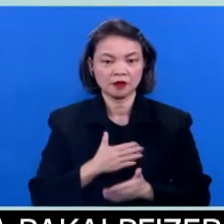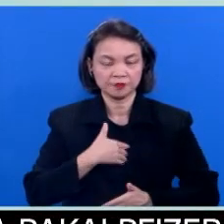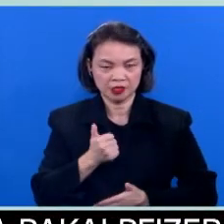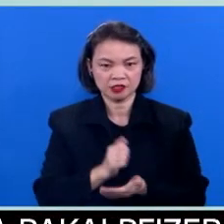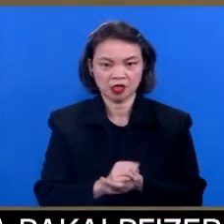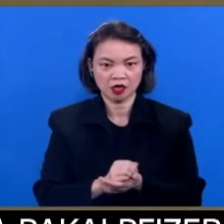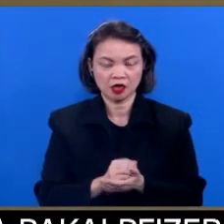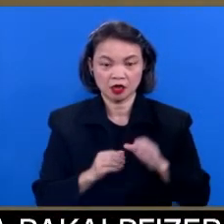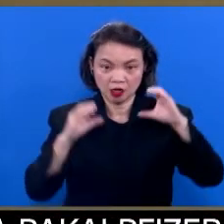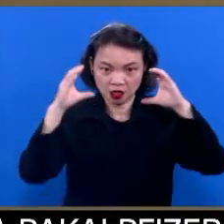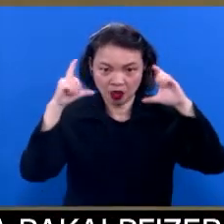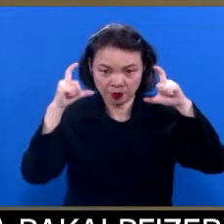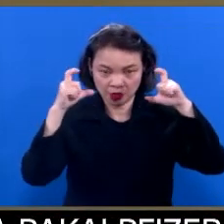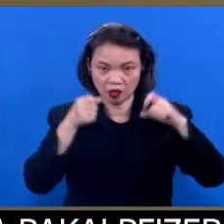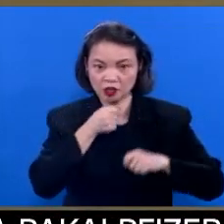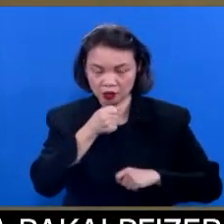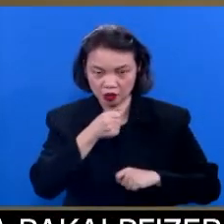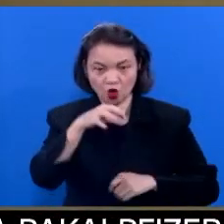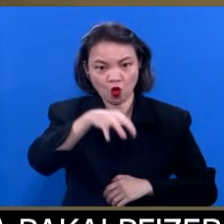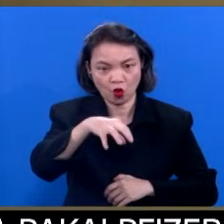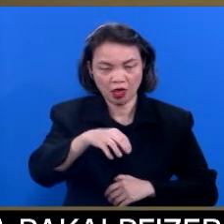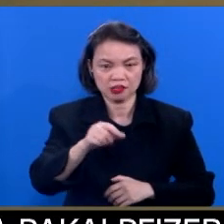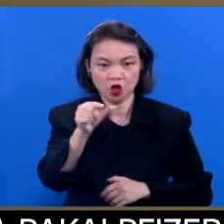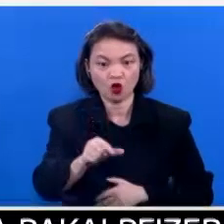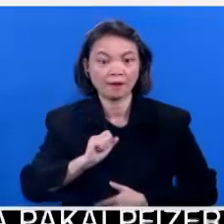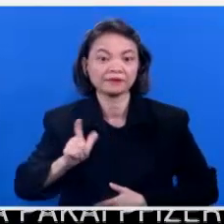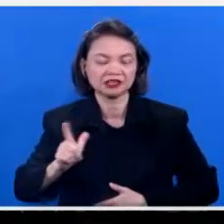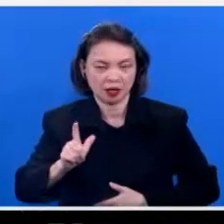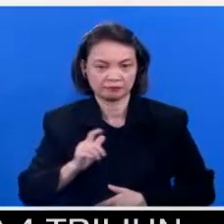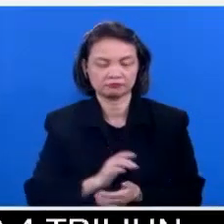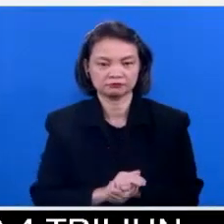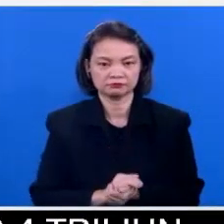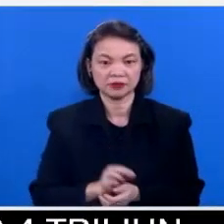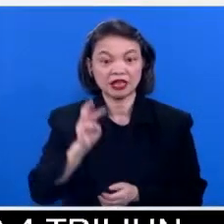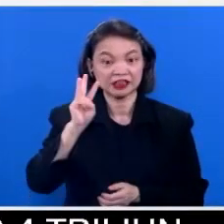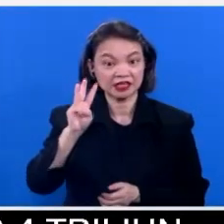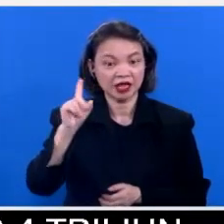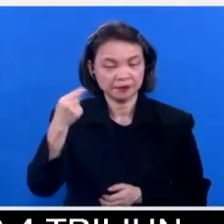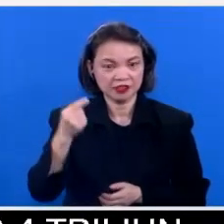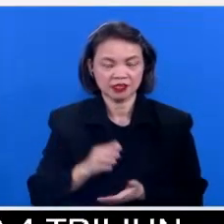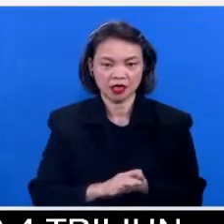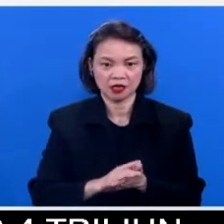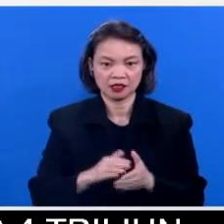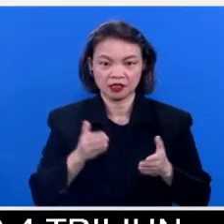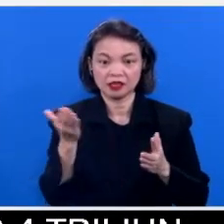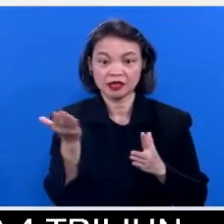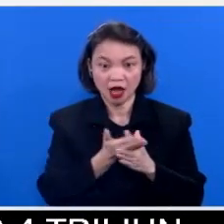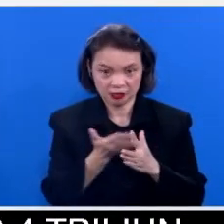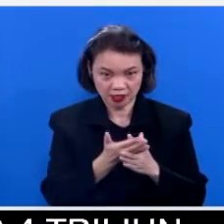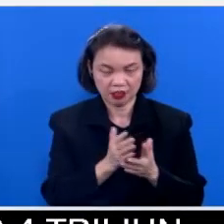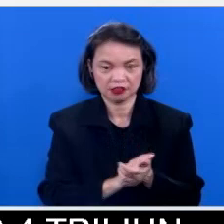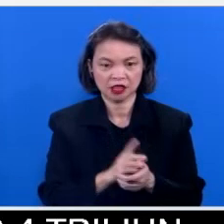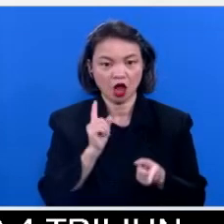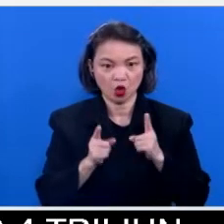mengakses kamera, mikrofon, dan lokasi nasabah. Jadi cuma tiga itu Mbak yang boleh diakses kalau di ketentuan kita. Kalau